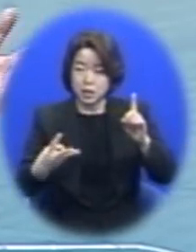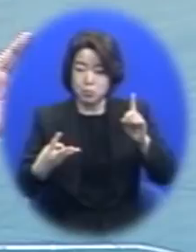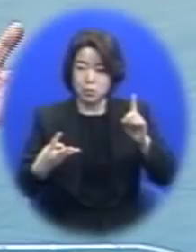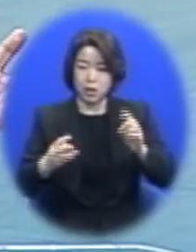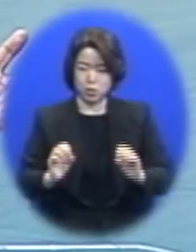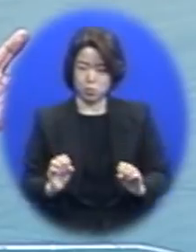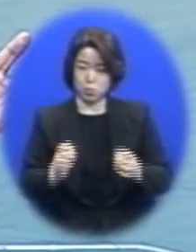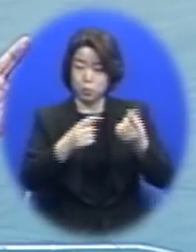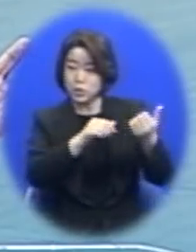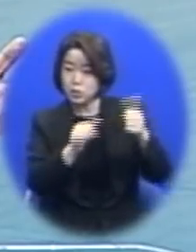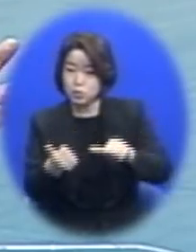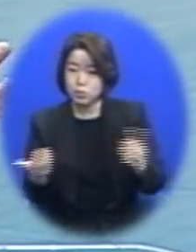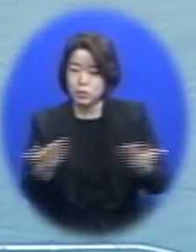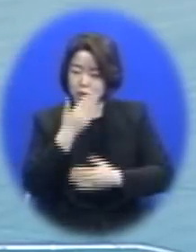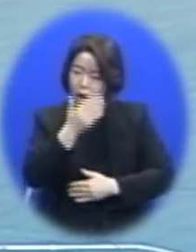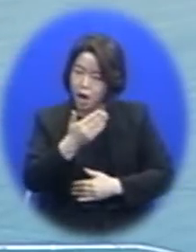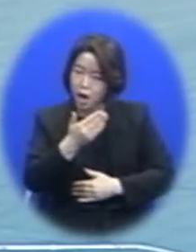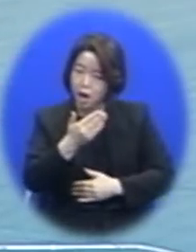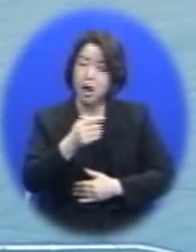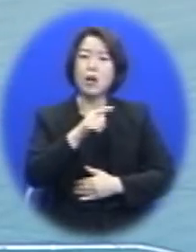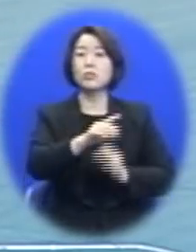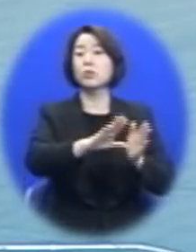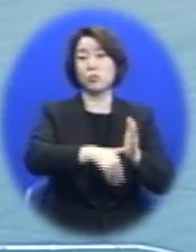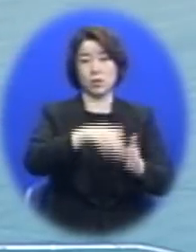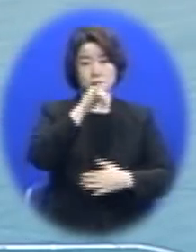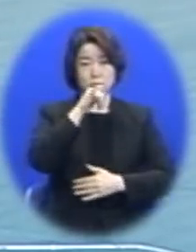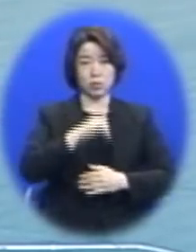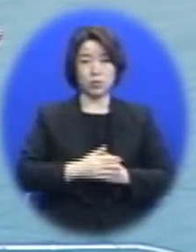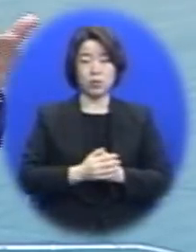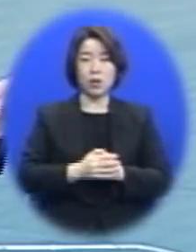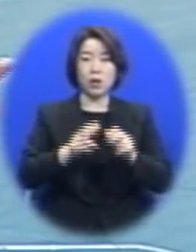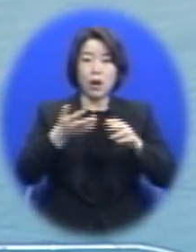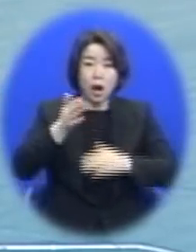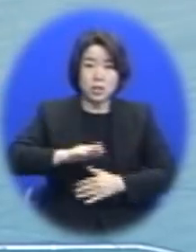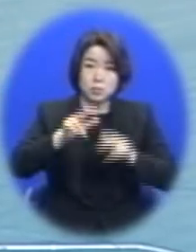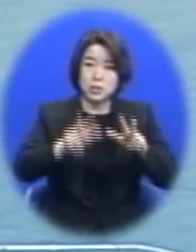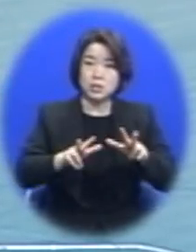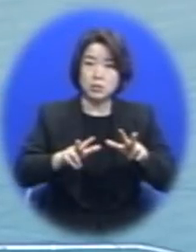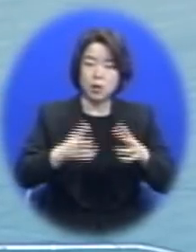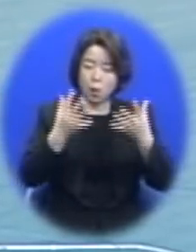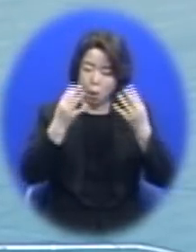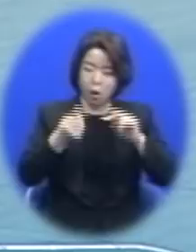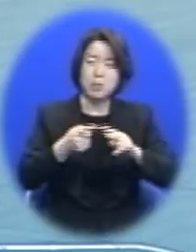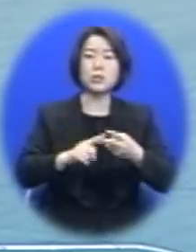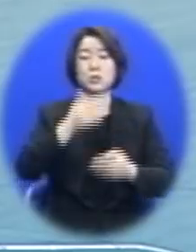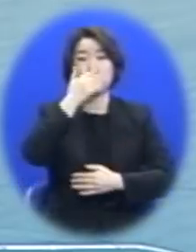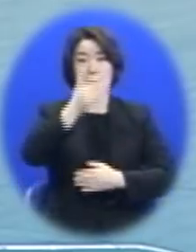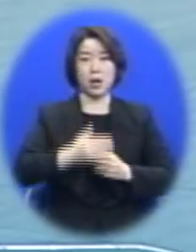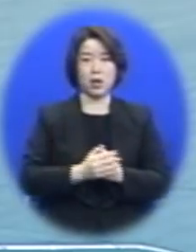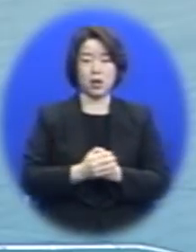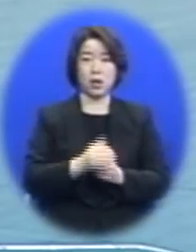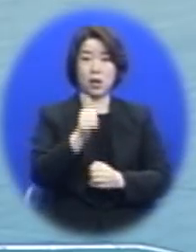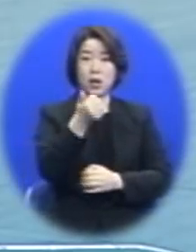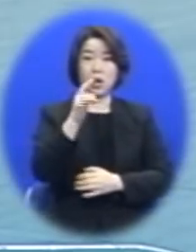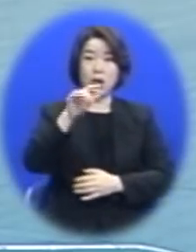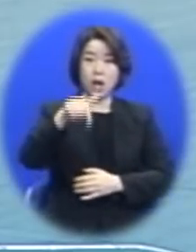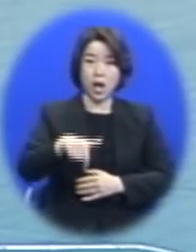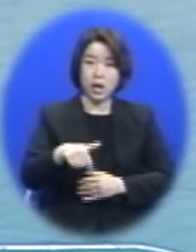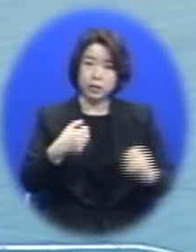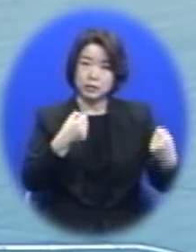가능한가 그랬던 때가 있었죠 지금은 얼마든지 가능하다고 생각 핵전쟁이